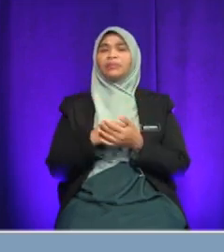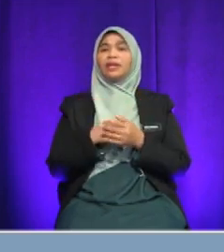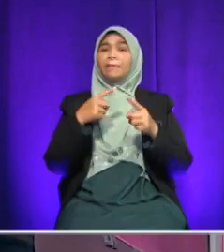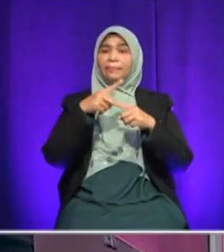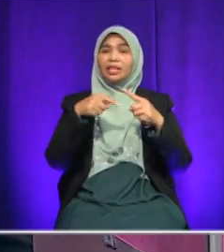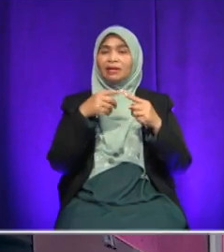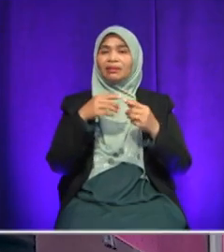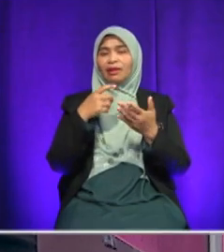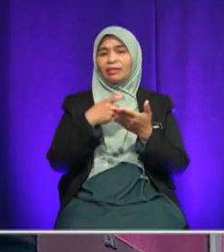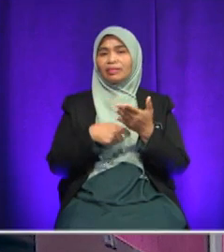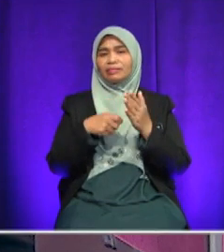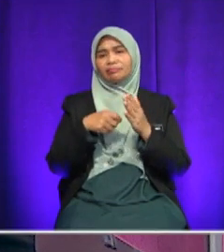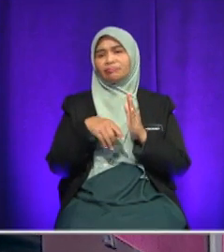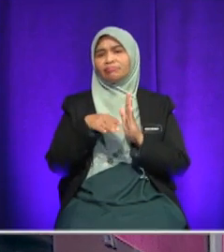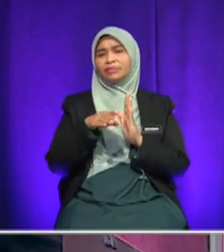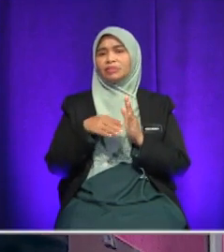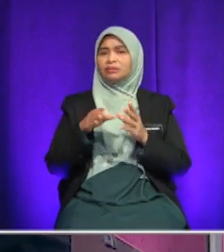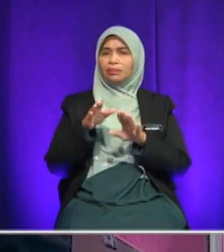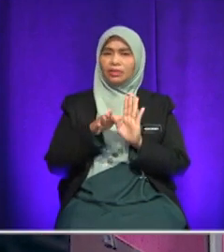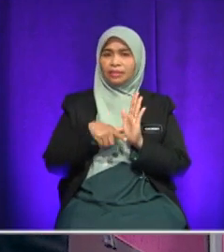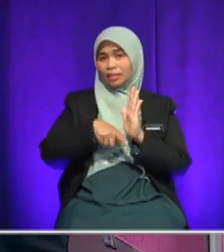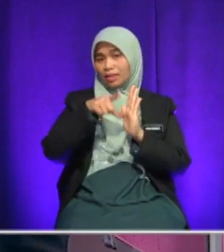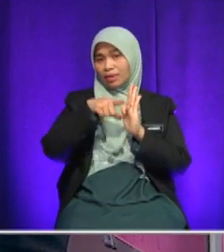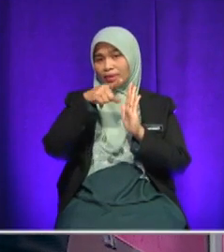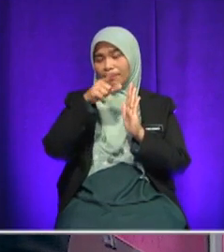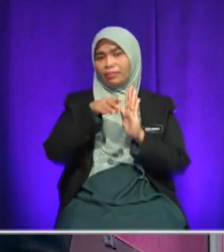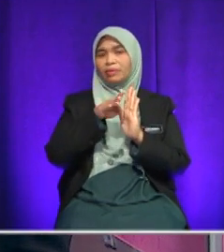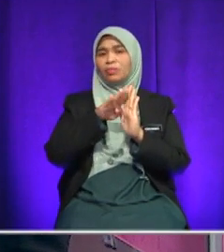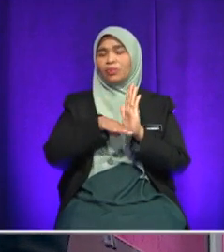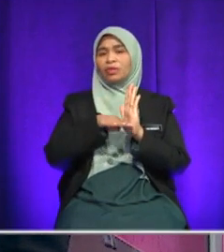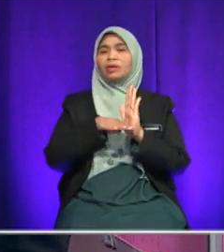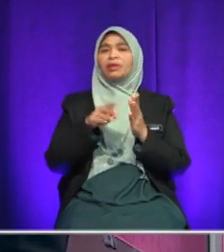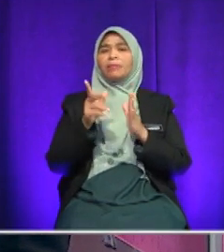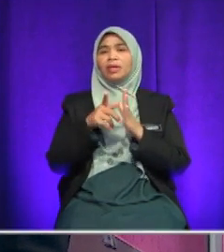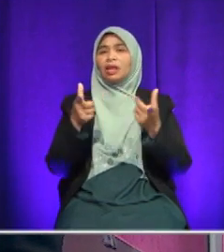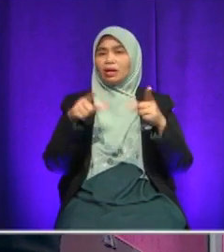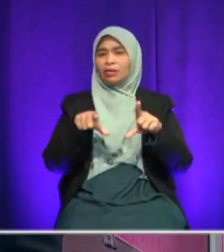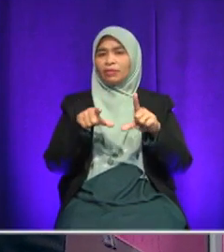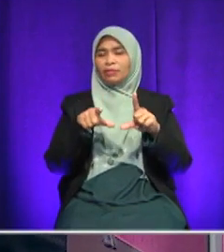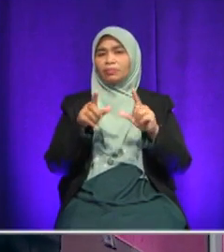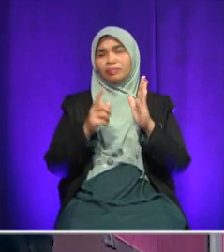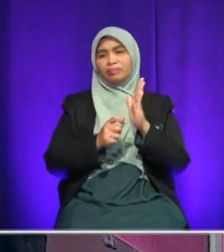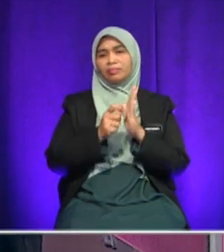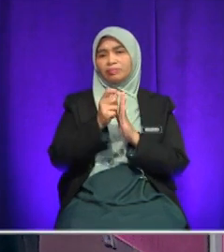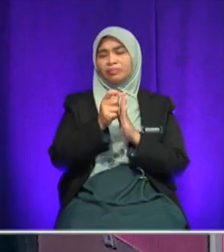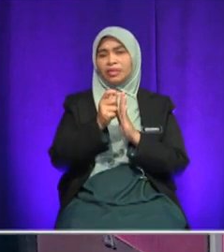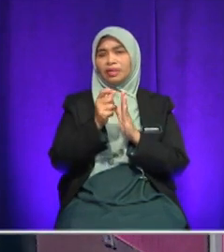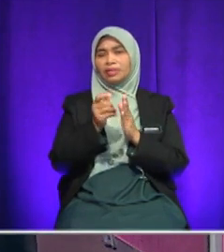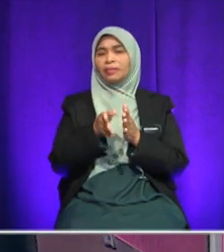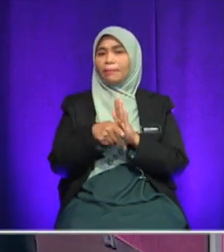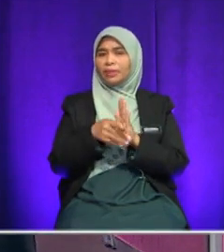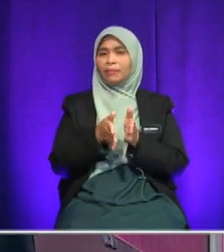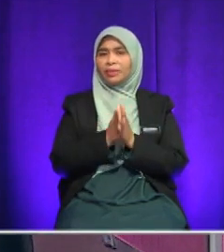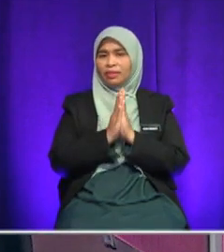harga semakin murah, harga mampu milik lah, so berlakulah permintaan, peningkatan permintaan ke